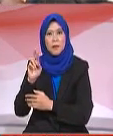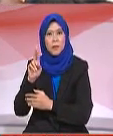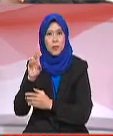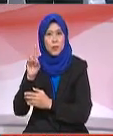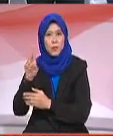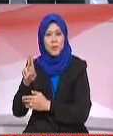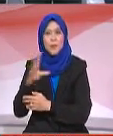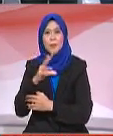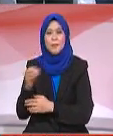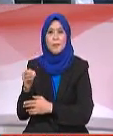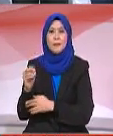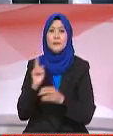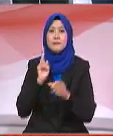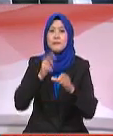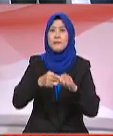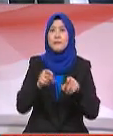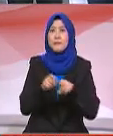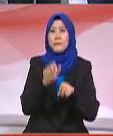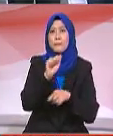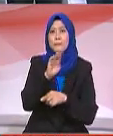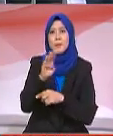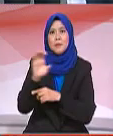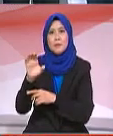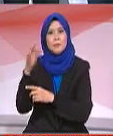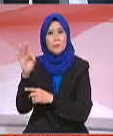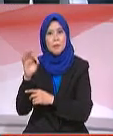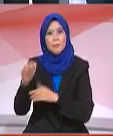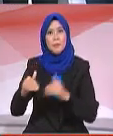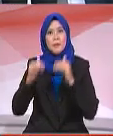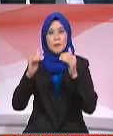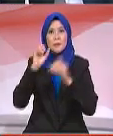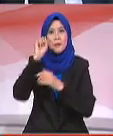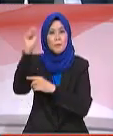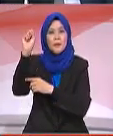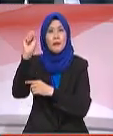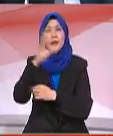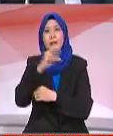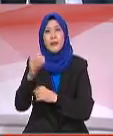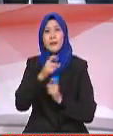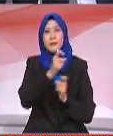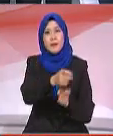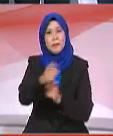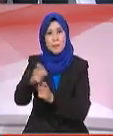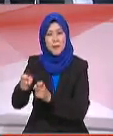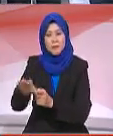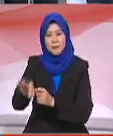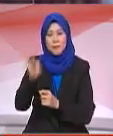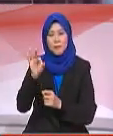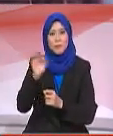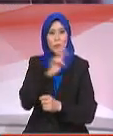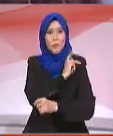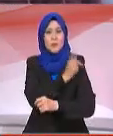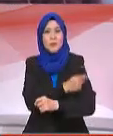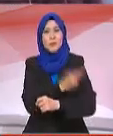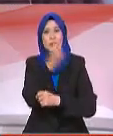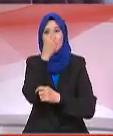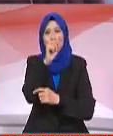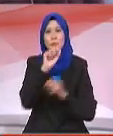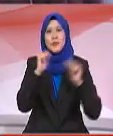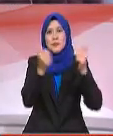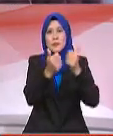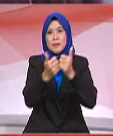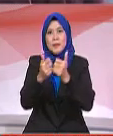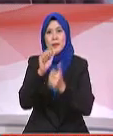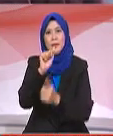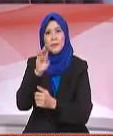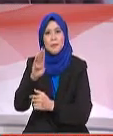melancarkan ejen basmi COVID-19 ABC-19 peringkat Negeri Sabah sekaligus menyampaikan watikah pelantikan kuasa kepada agensi